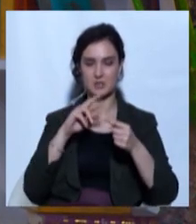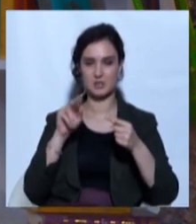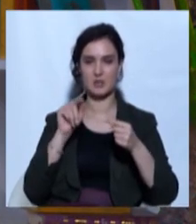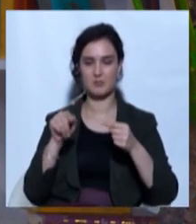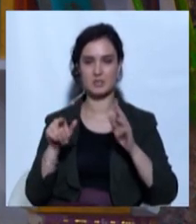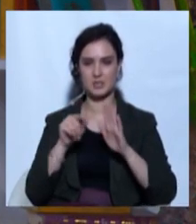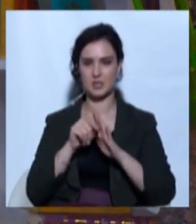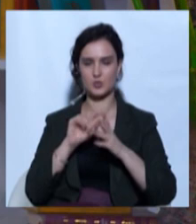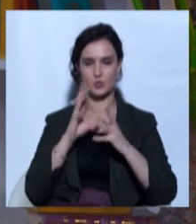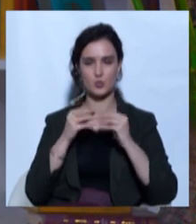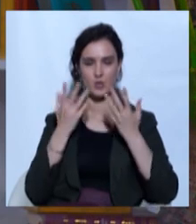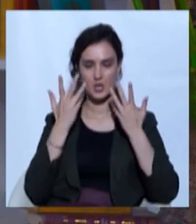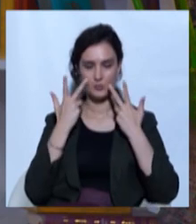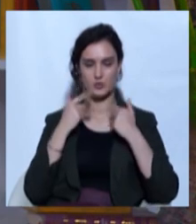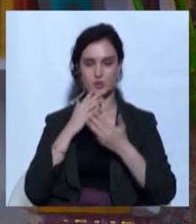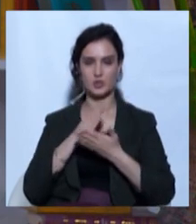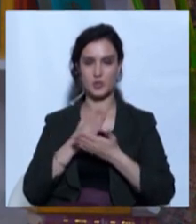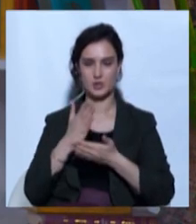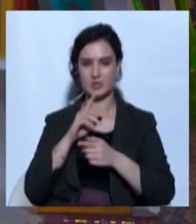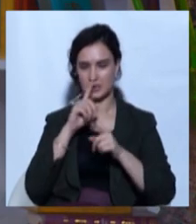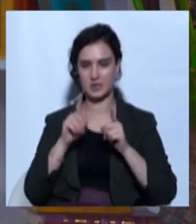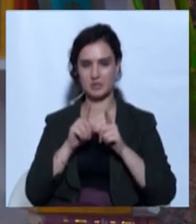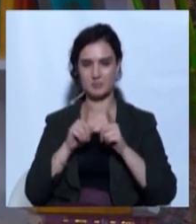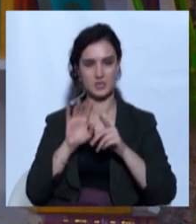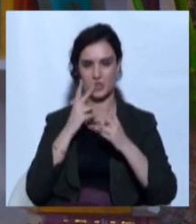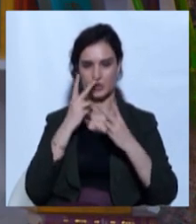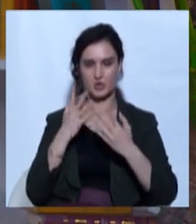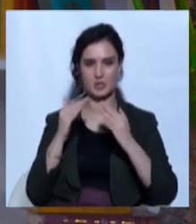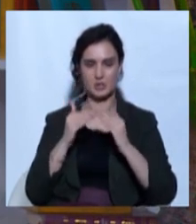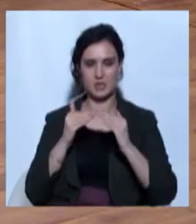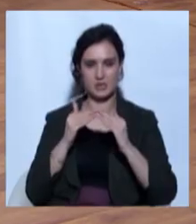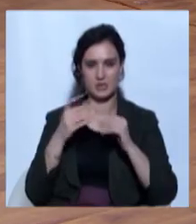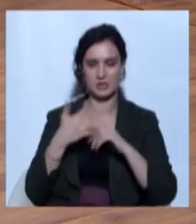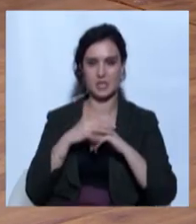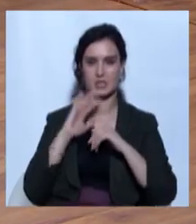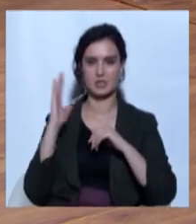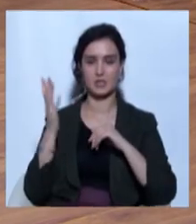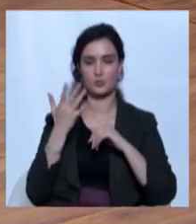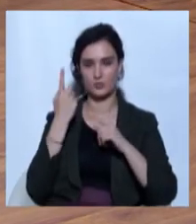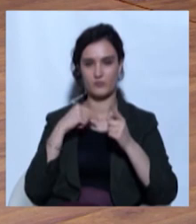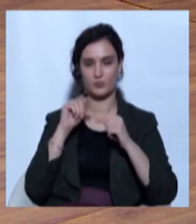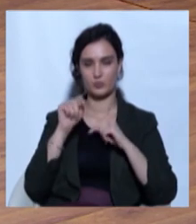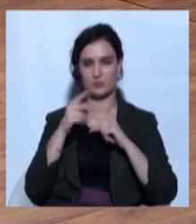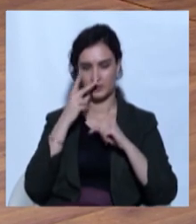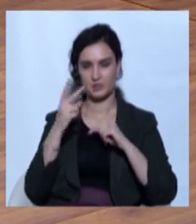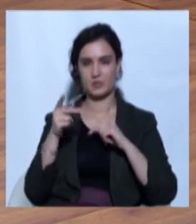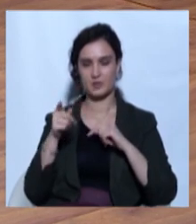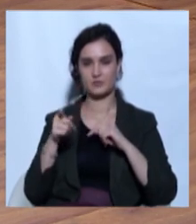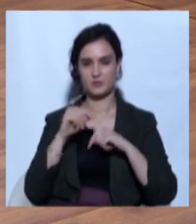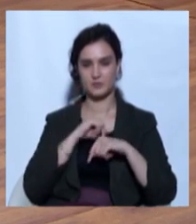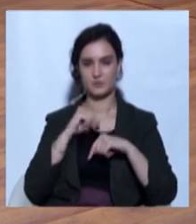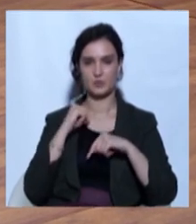მასთან სრულ ჰარმონიაში იმყოფება. თითქმის არ ჩანს სახლი გარედან, აი თუ დაუბრუნდებით ხედავთ